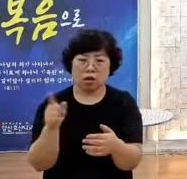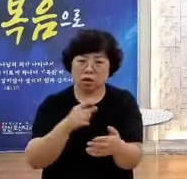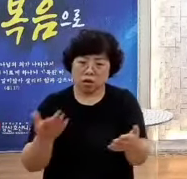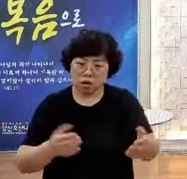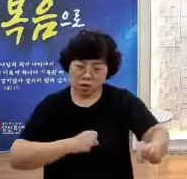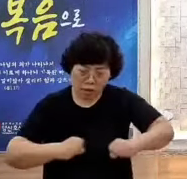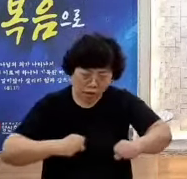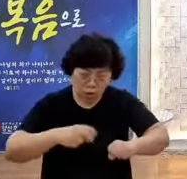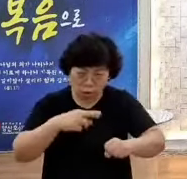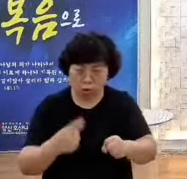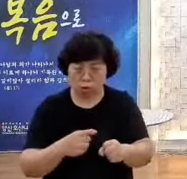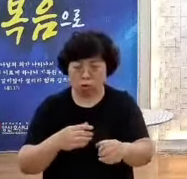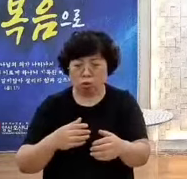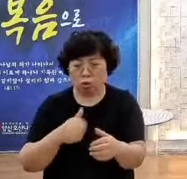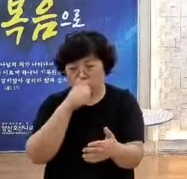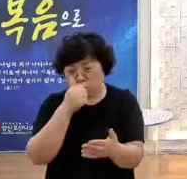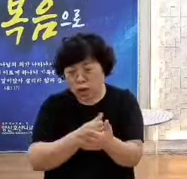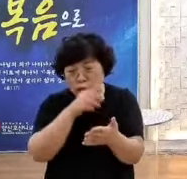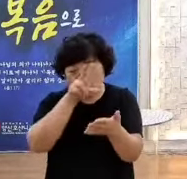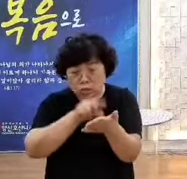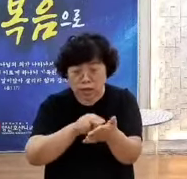루터가 고백하는 거예요.